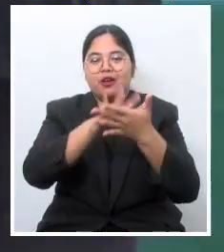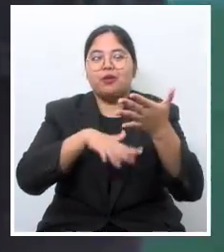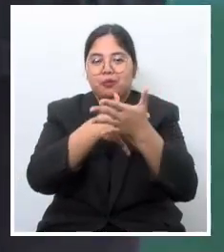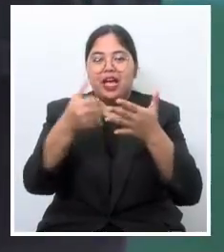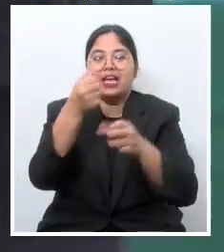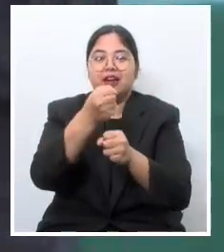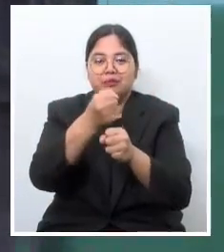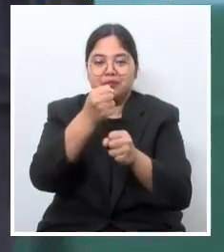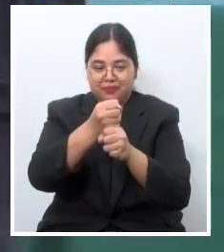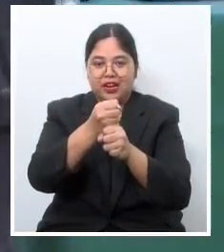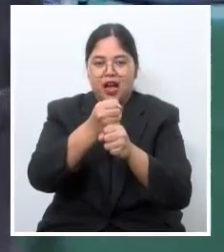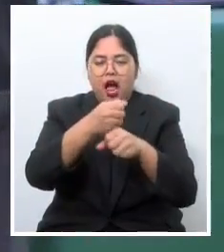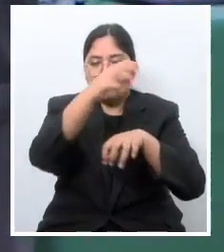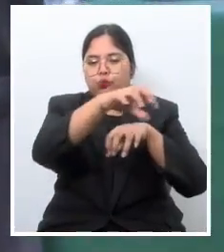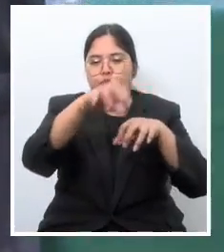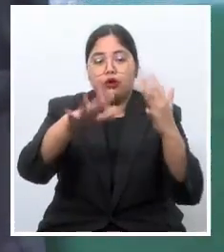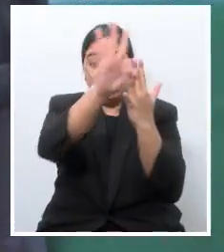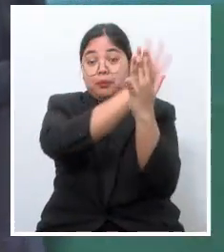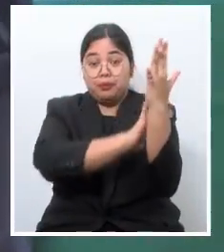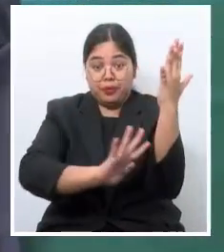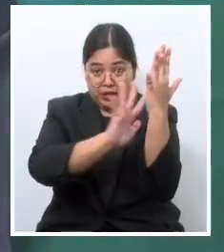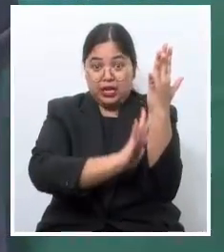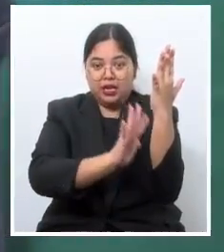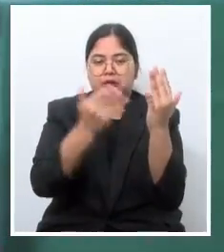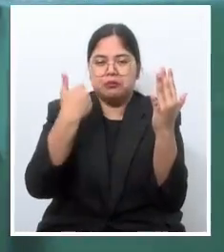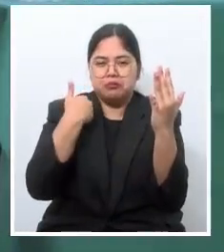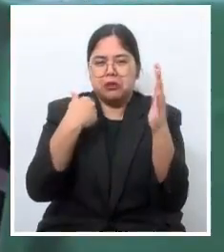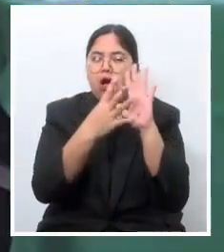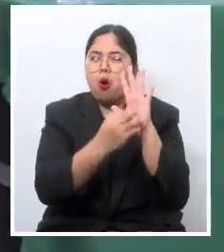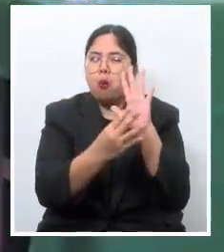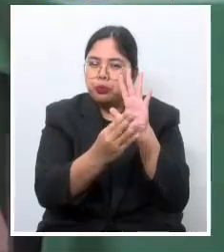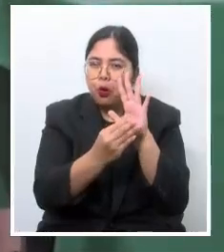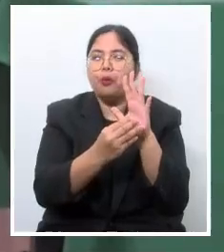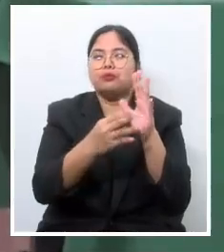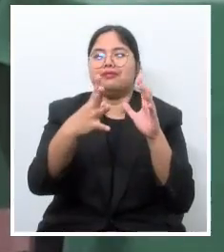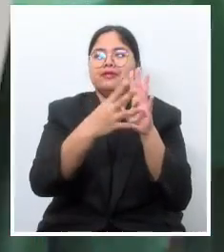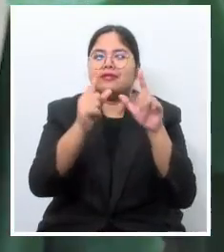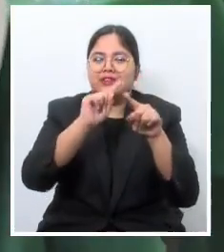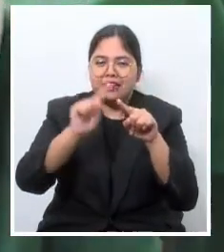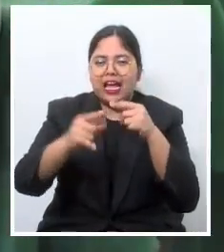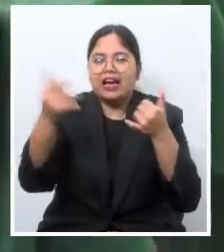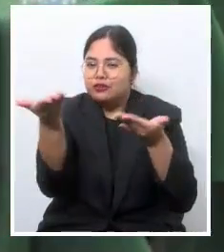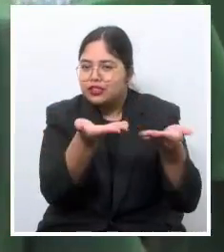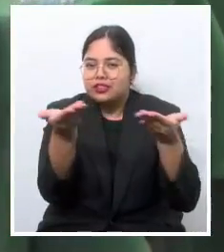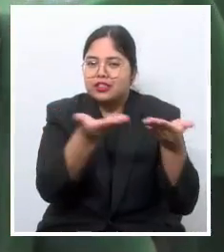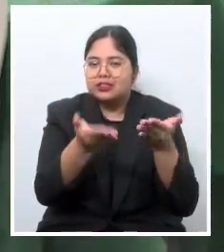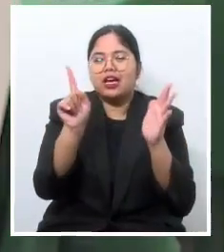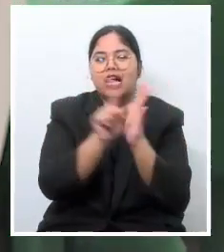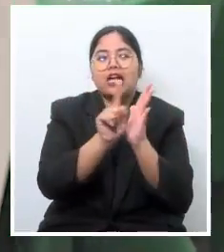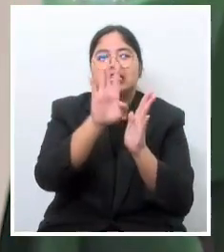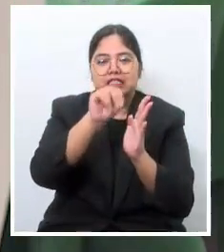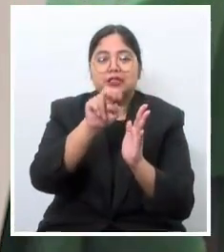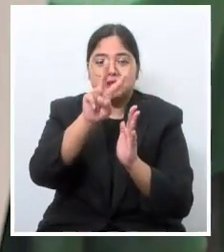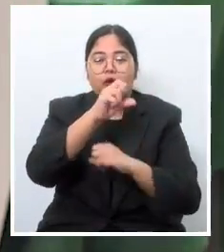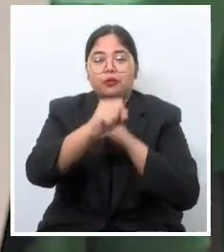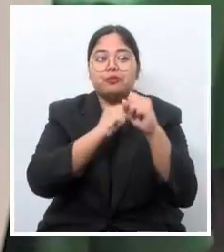โรงเรียนไทยรัฐวิทยาทั่วประเทศร่วมกันโดยจัดสัมมนาผู้บริหารโรงเรียนไทยรัฐวิทยาครั้งที่ 42